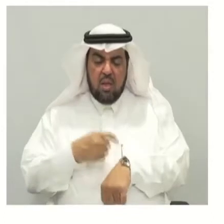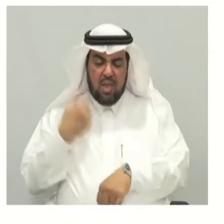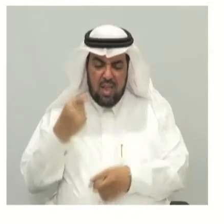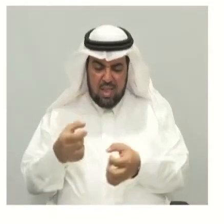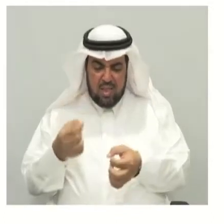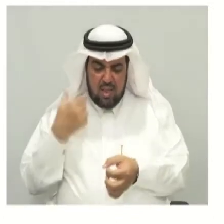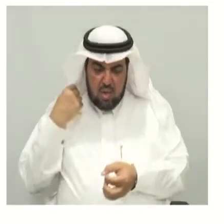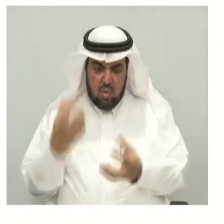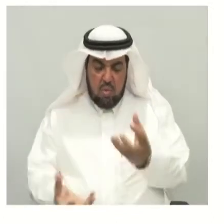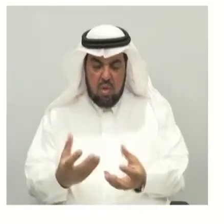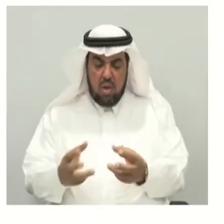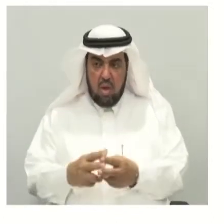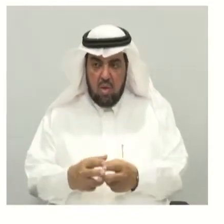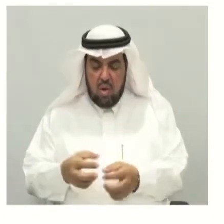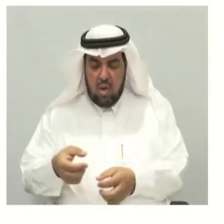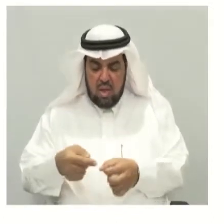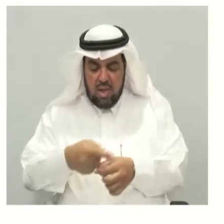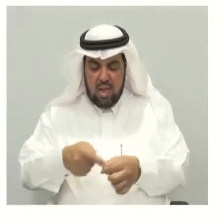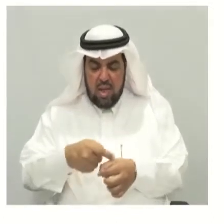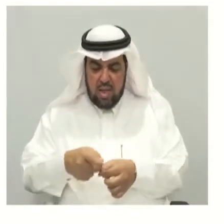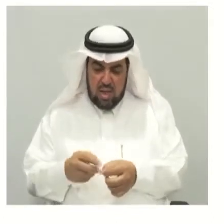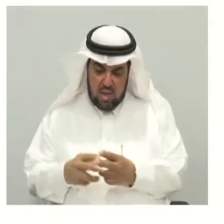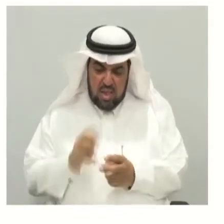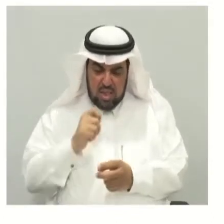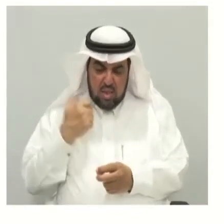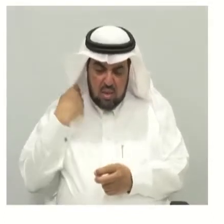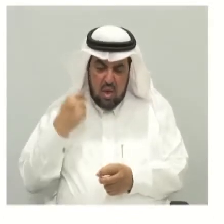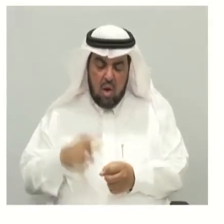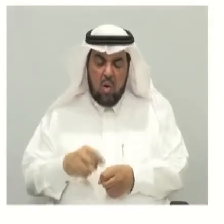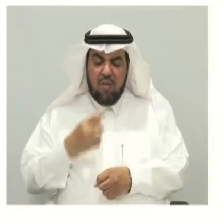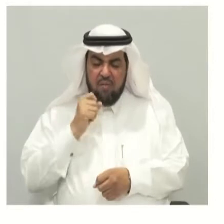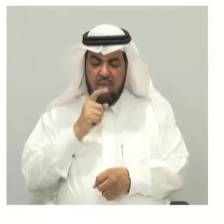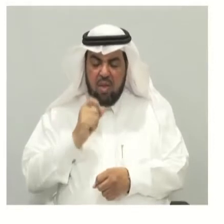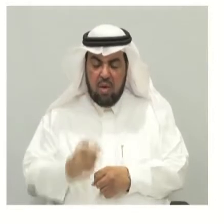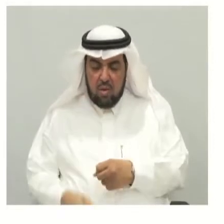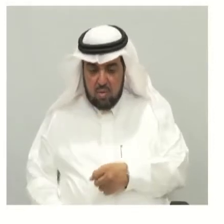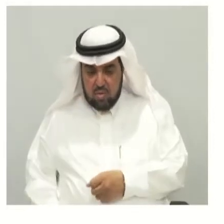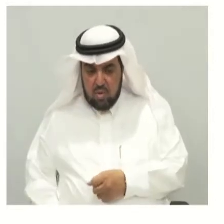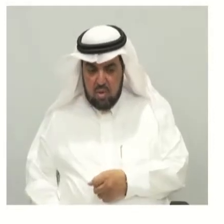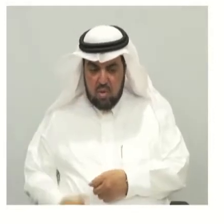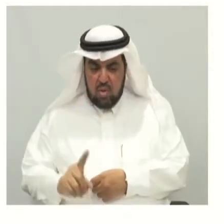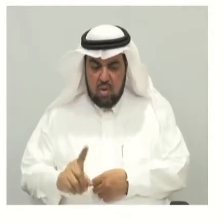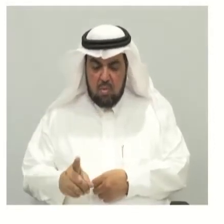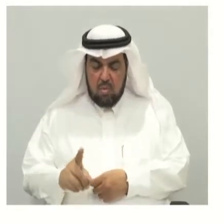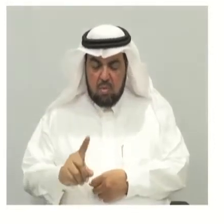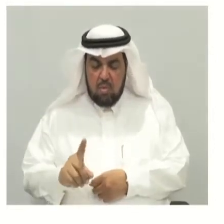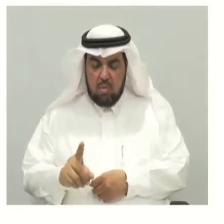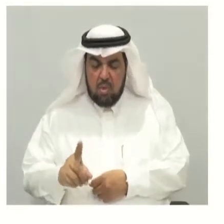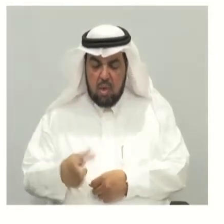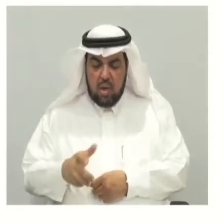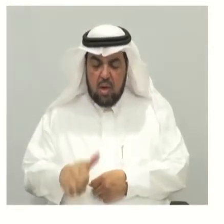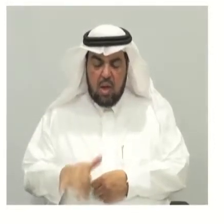والموازين الإلكترونية، حدائد دائرية لونها فضي. طيب بريليوم، خلينا